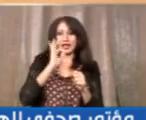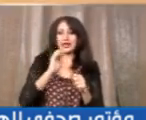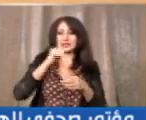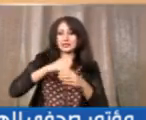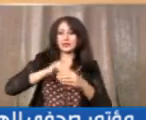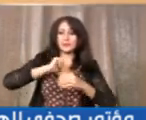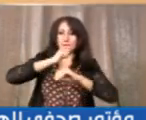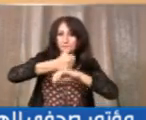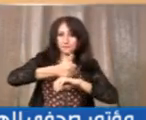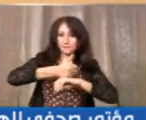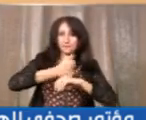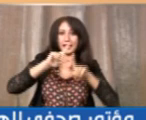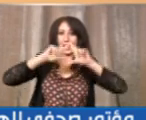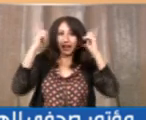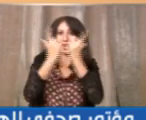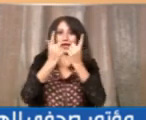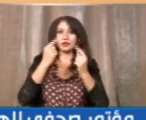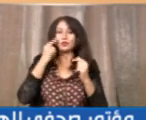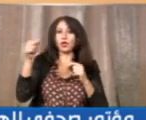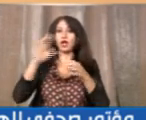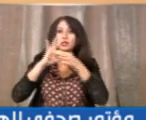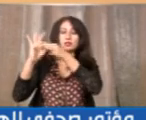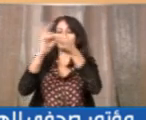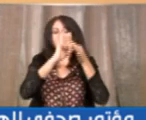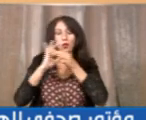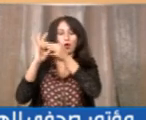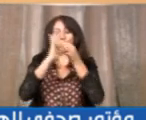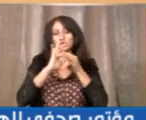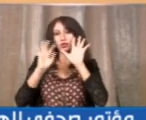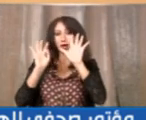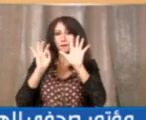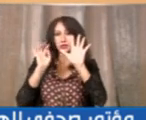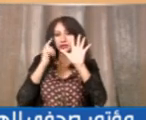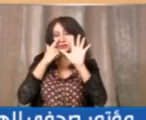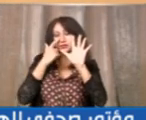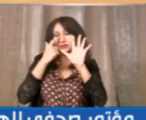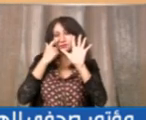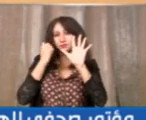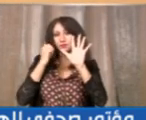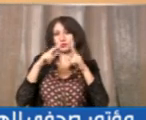الناخب لجنته عبر التواصل مع الخمس طرق